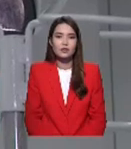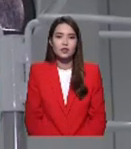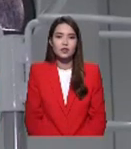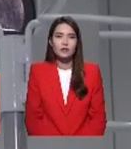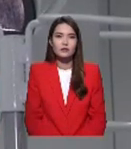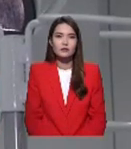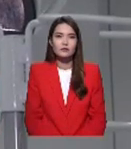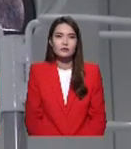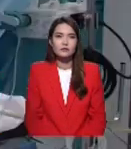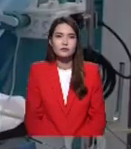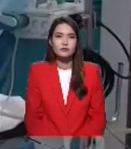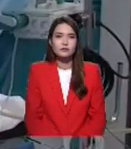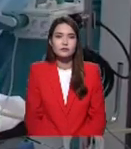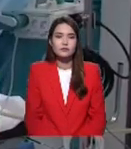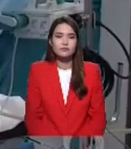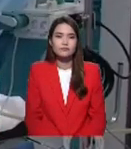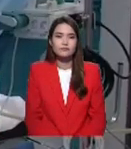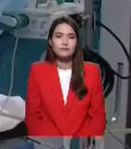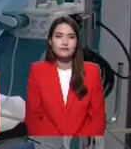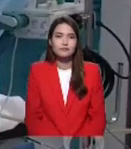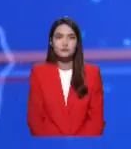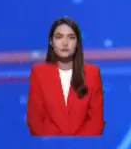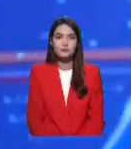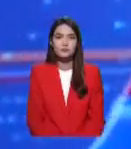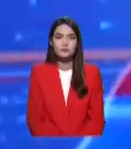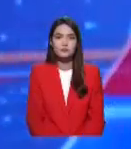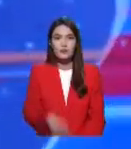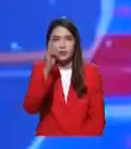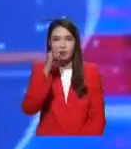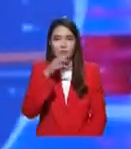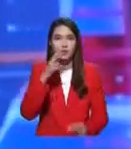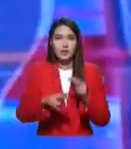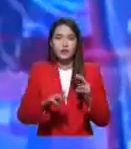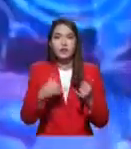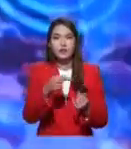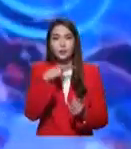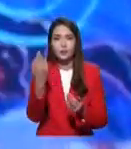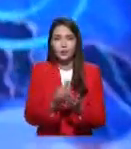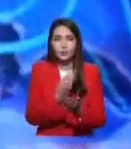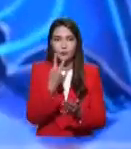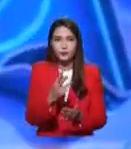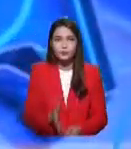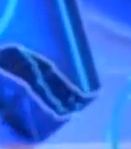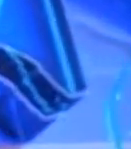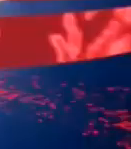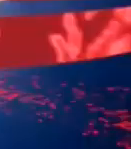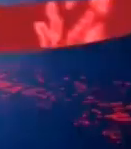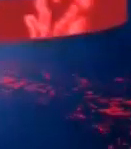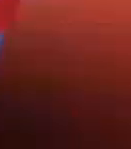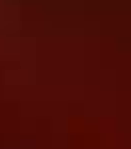Динара Жақсыбайқызы, Бауыржан Жолдыбалин, Астана Таймс. Осымен тәмәм, алда орыс тіліндегі шығарылым, аман болыңыздар.